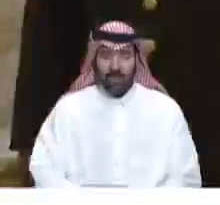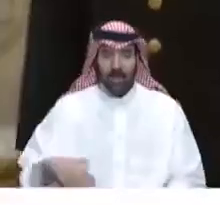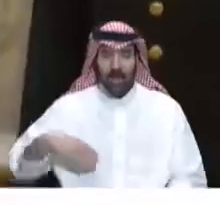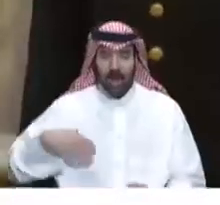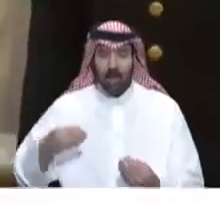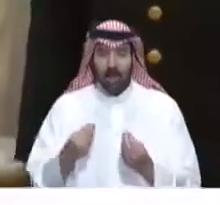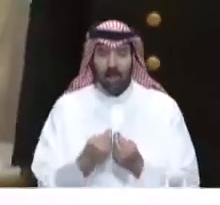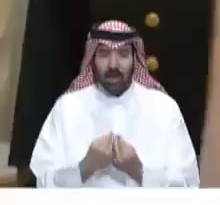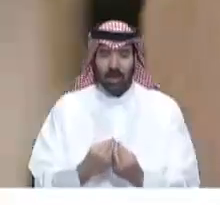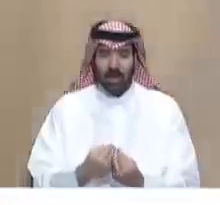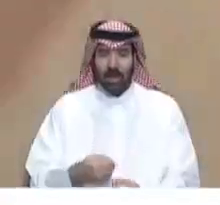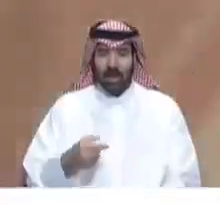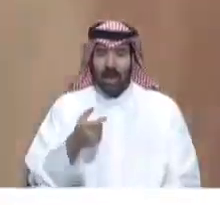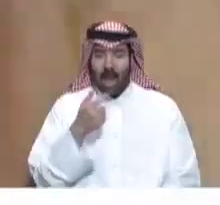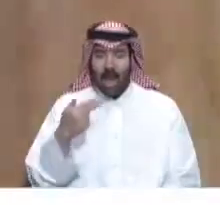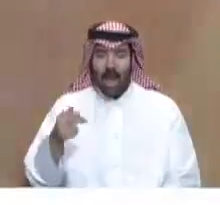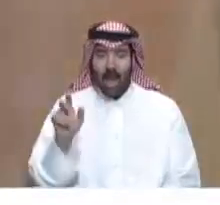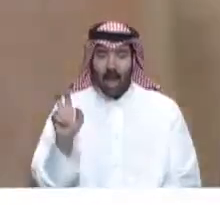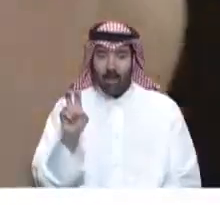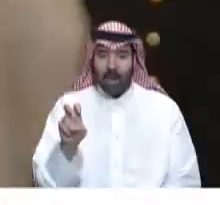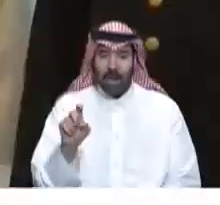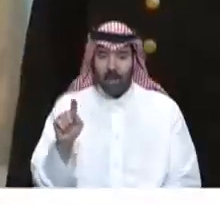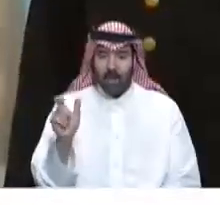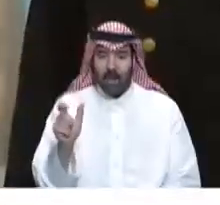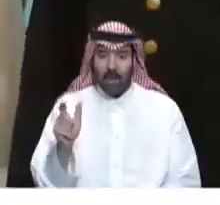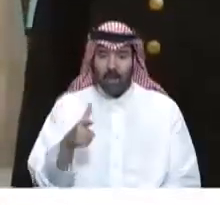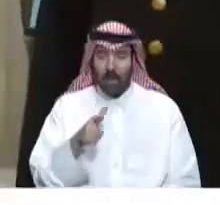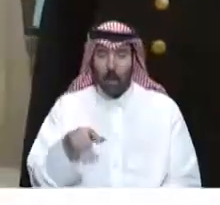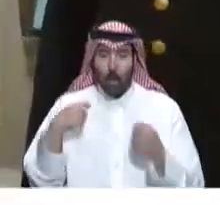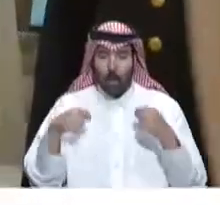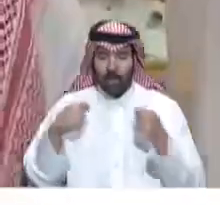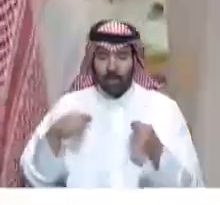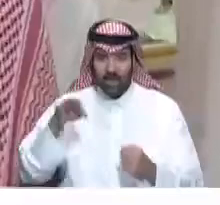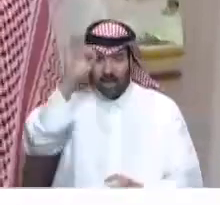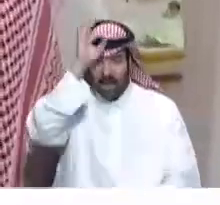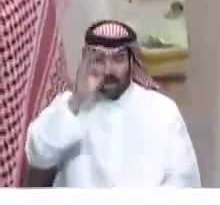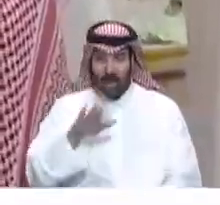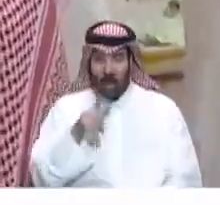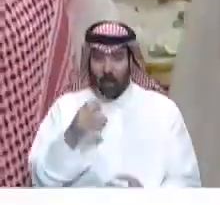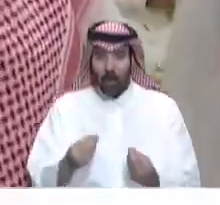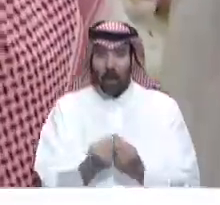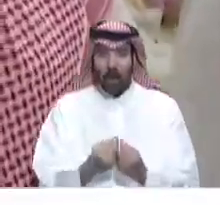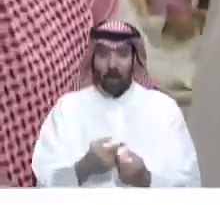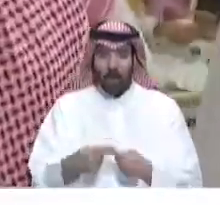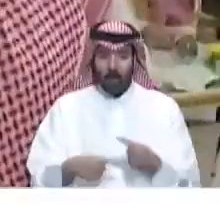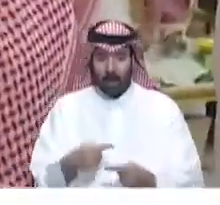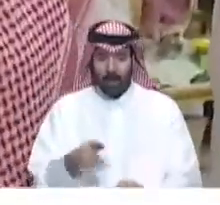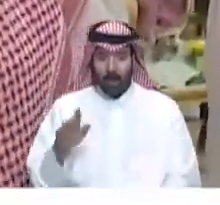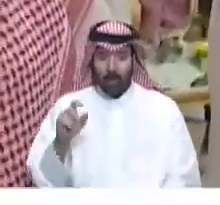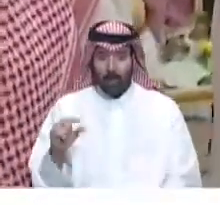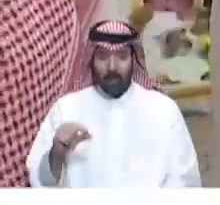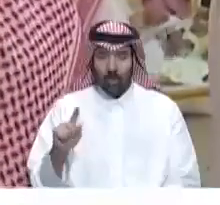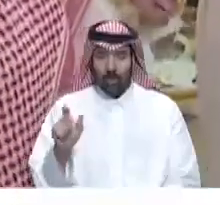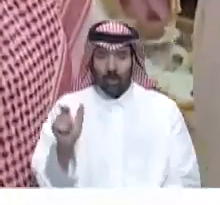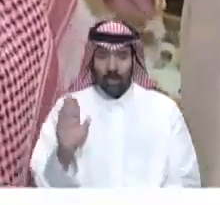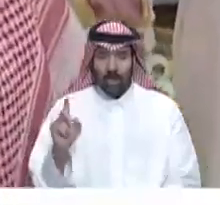السمو الملكي الأمير عبد الله بن بندر بن عبد العزيز وزير الحرس الوطني، وصاحب السمو الملكي الأمير سعود بن